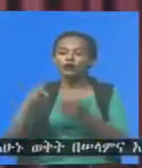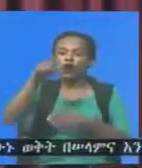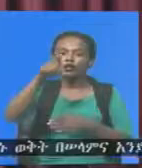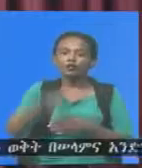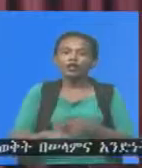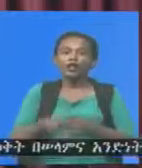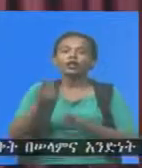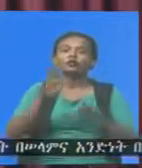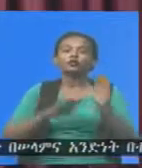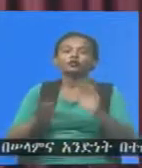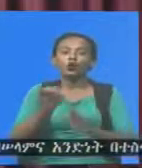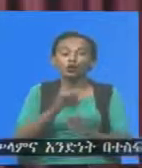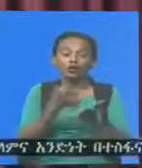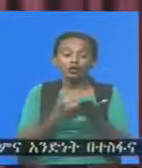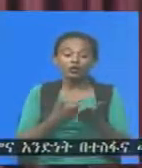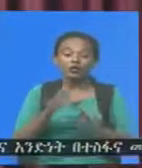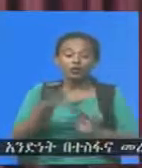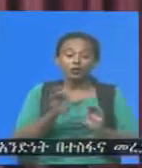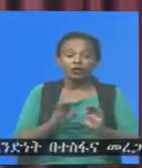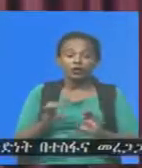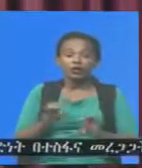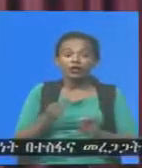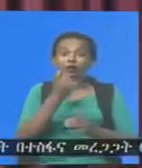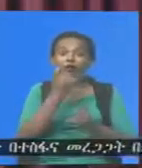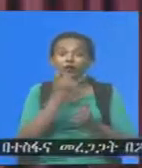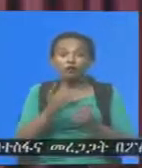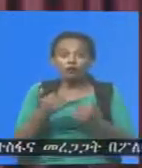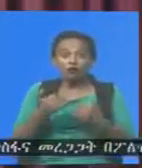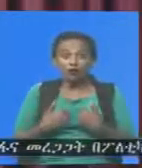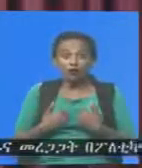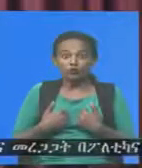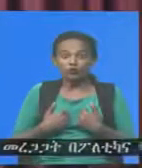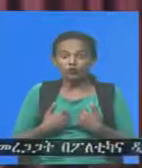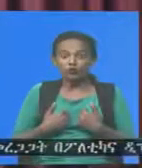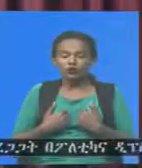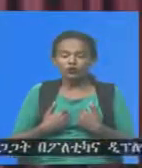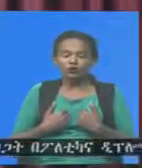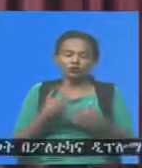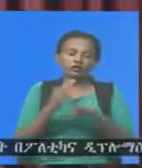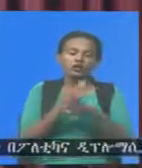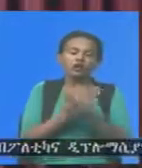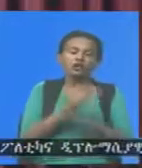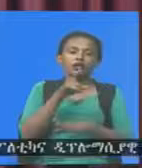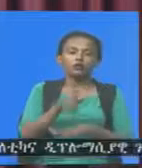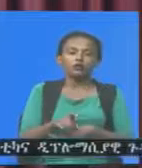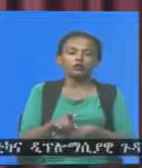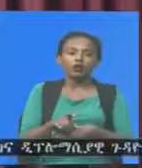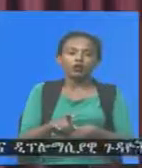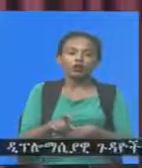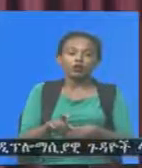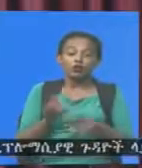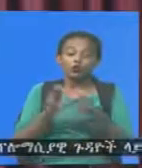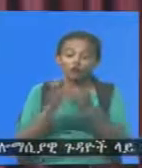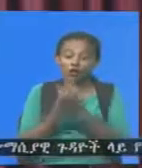ይሆናል ይሄን ለማድረግ የሚጠፉ ጥፋቶች ካሉ አኮሞዴት ይደረጋሉ ማለት ነው ኢንቴንሽኑ